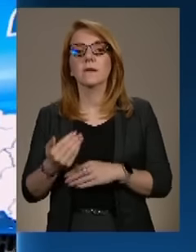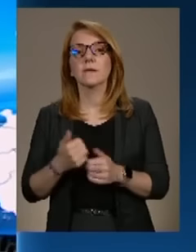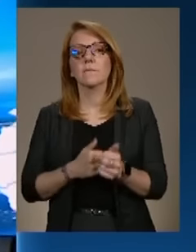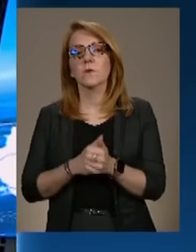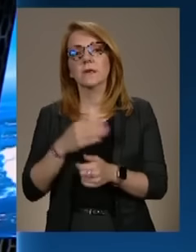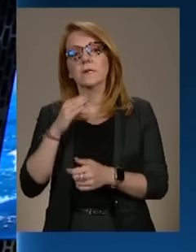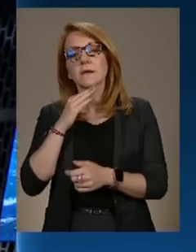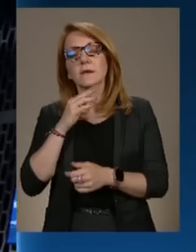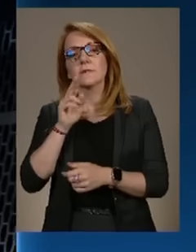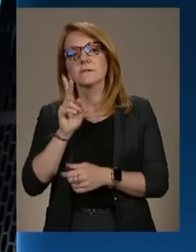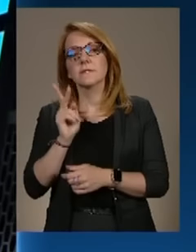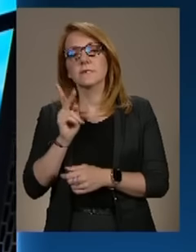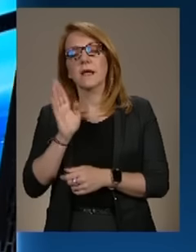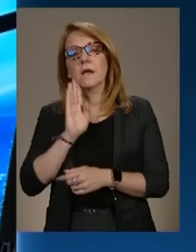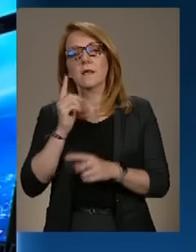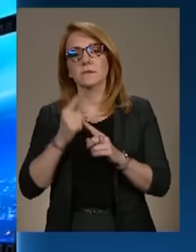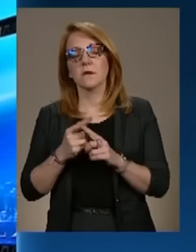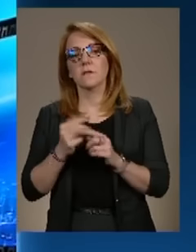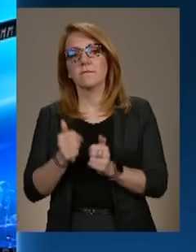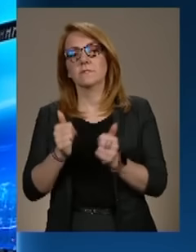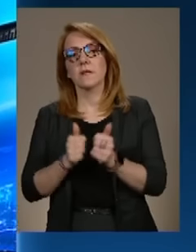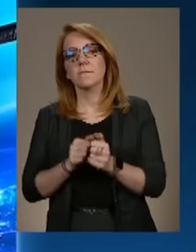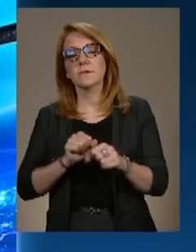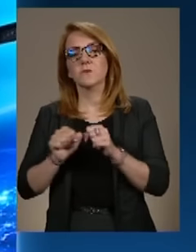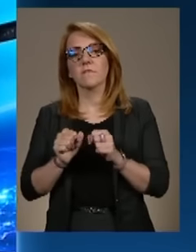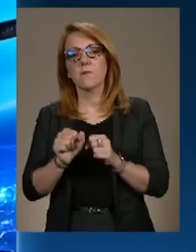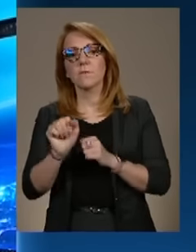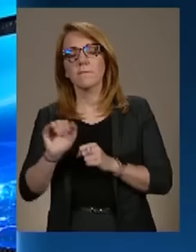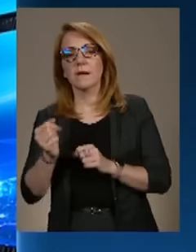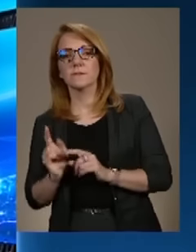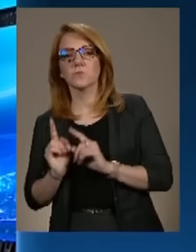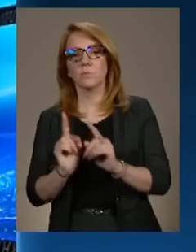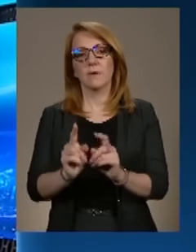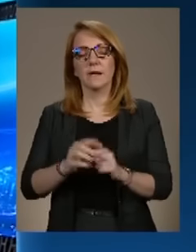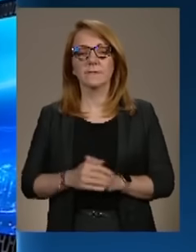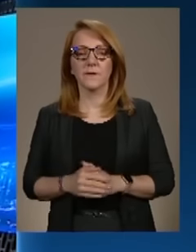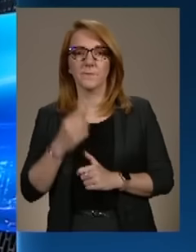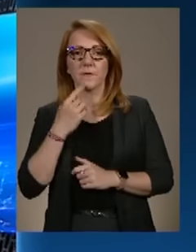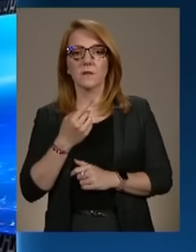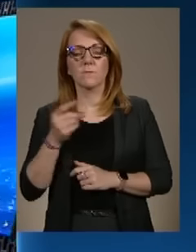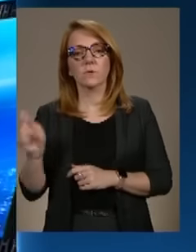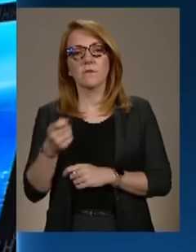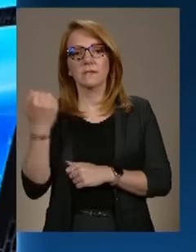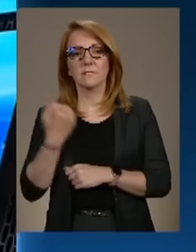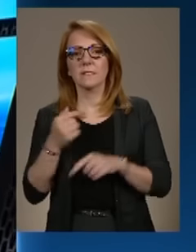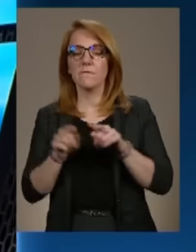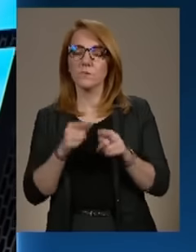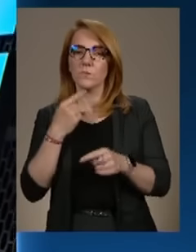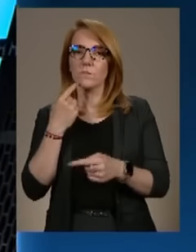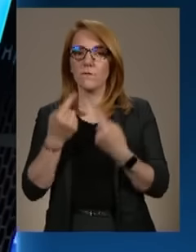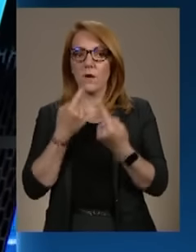alexandra visszalépésével a kor pártok is beálltak azt mondta vitézi dávid úgy fogalmazott